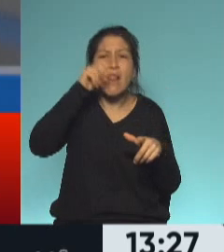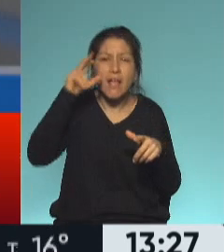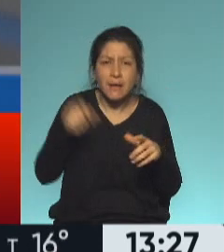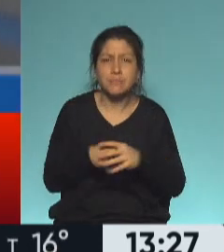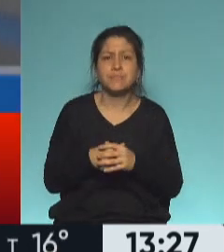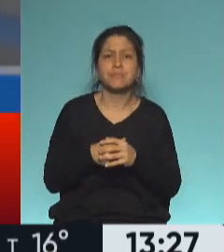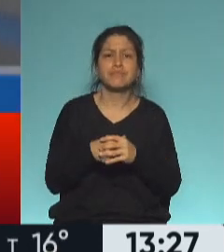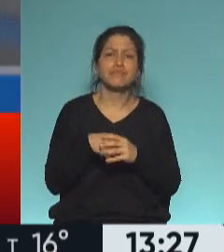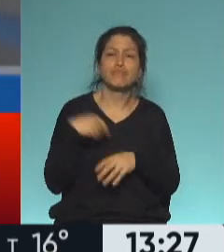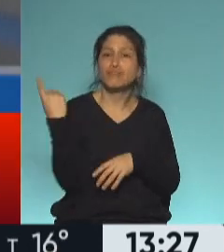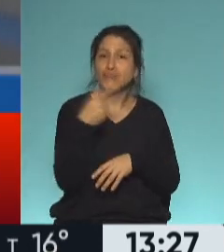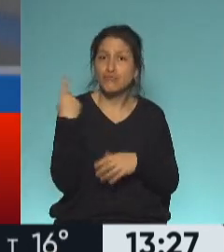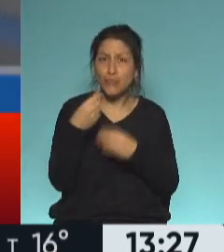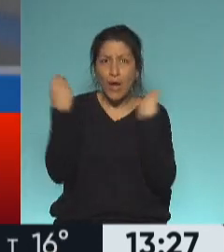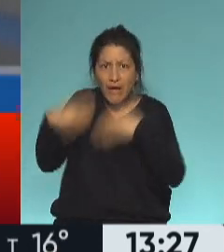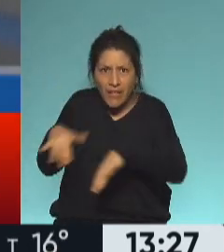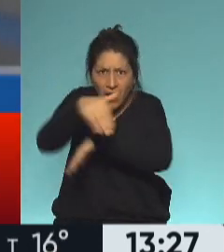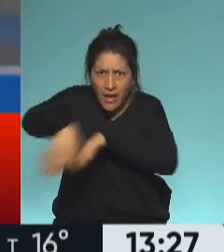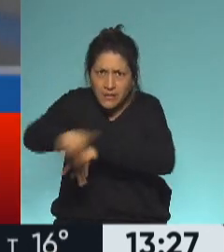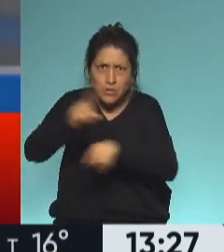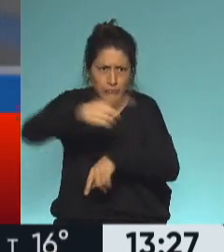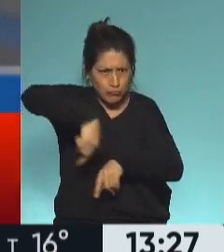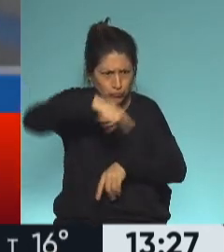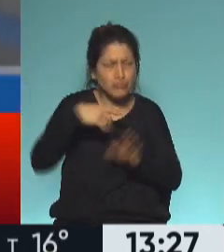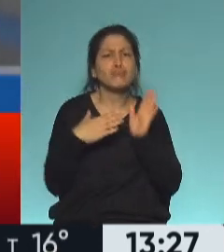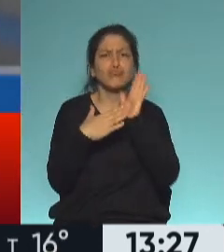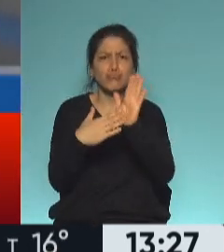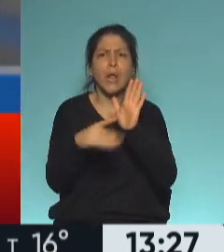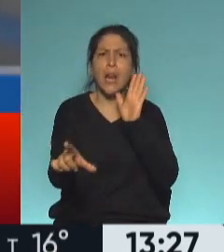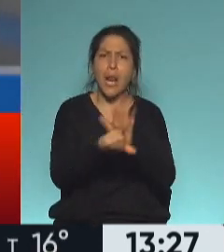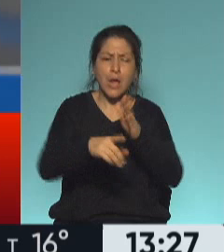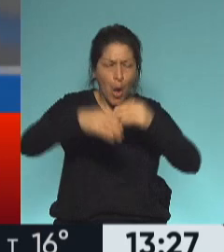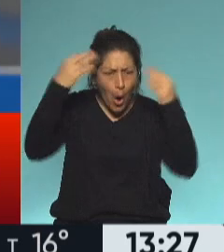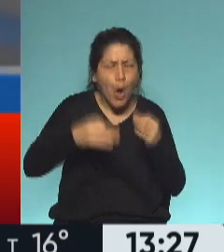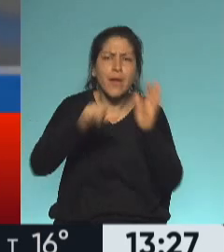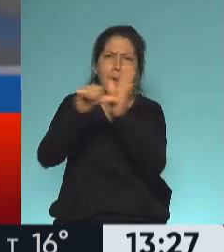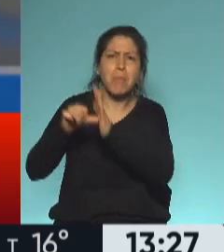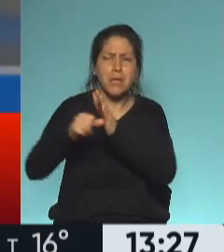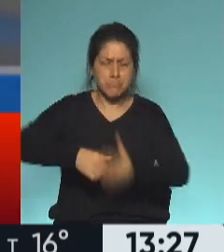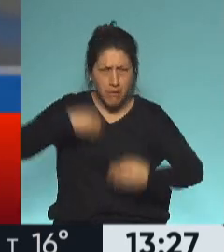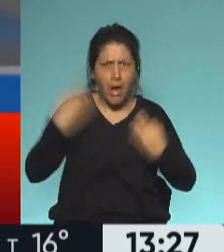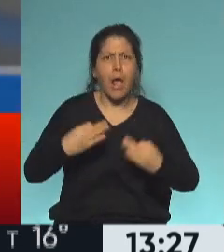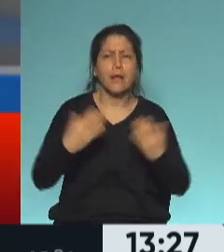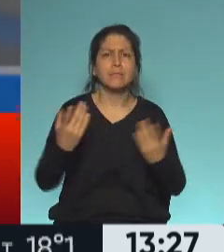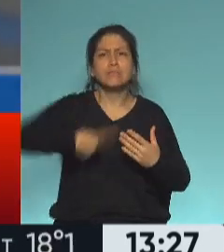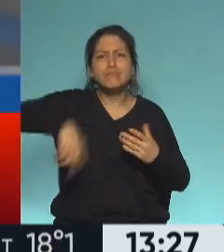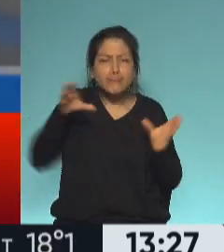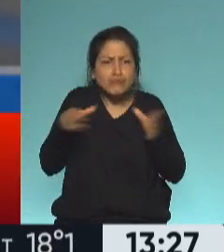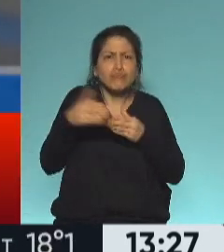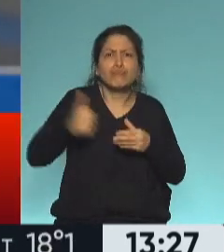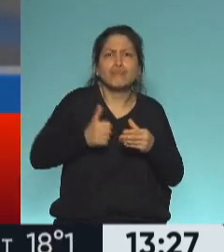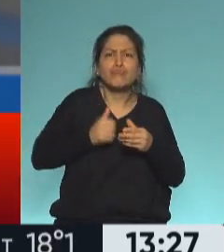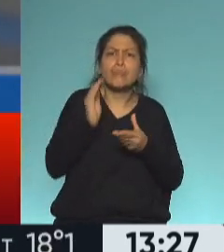уйдем с улиц и обеспечим порядок в стране. Сотрудники органов внутренних дел и военнослужащие внутренних войск в